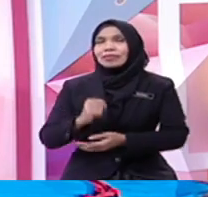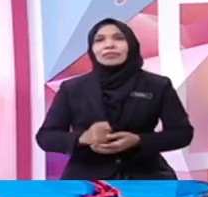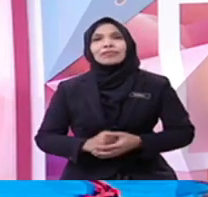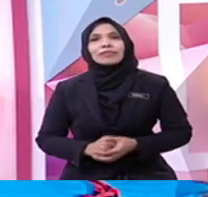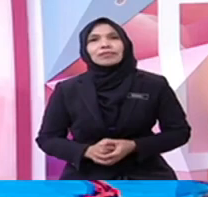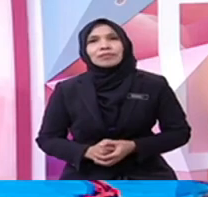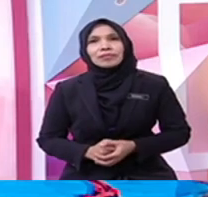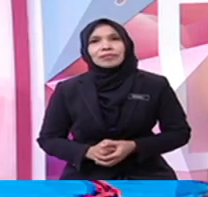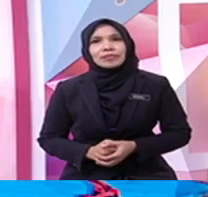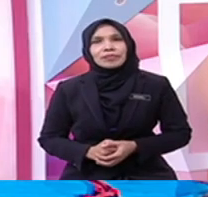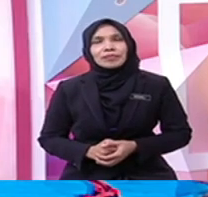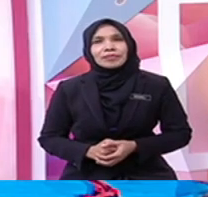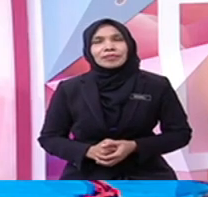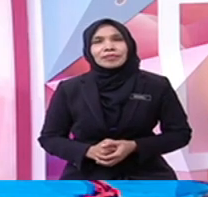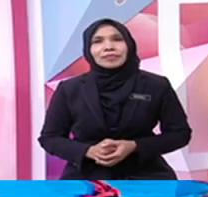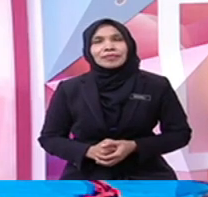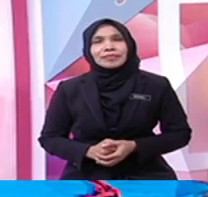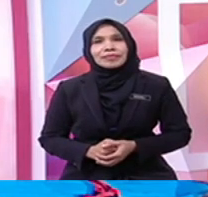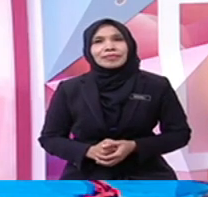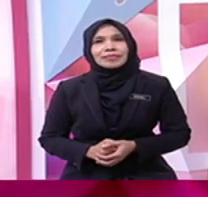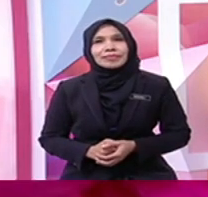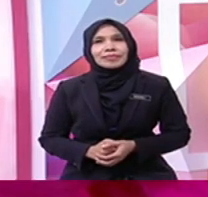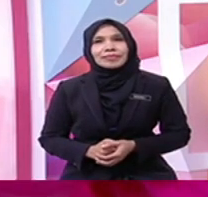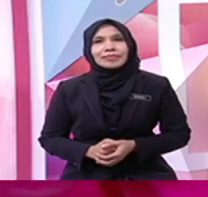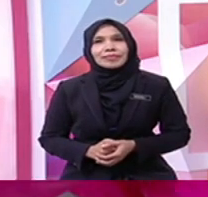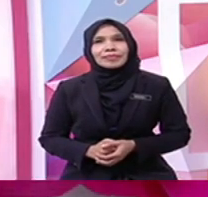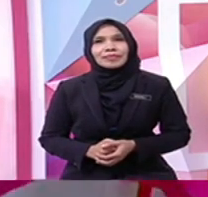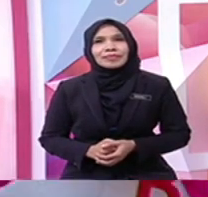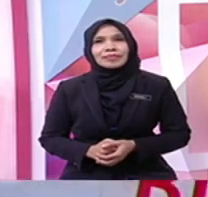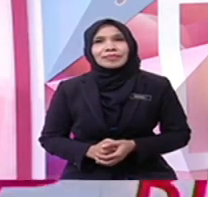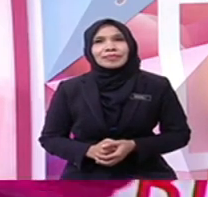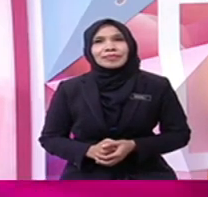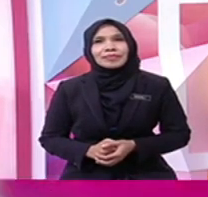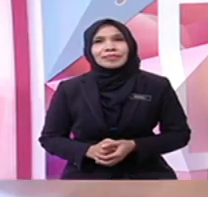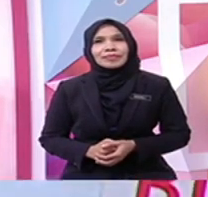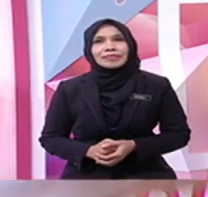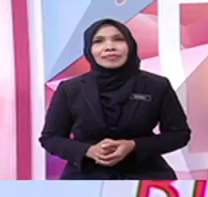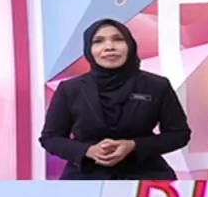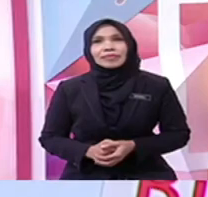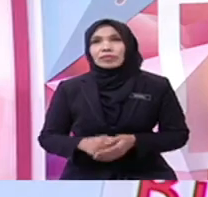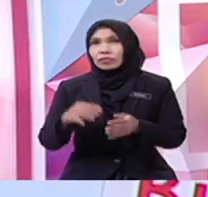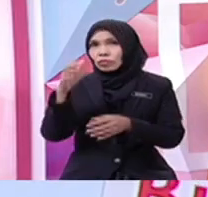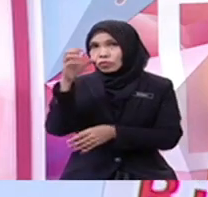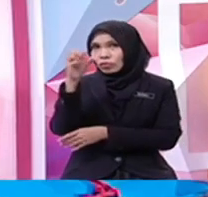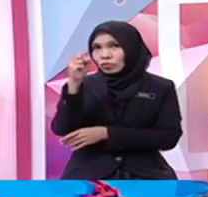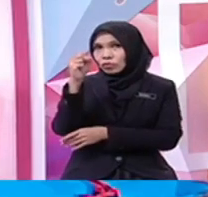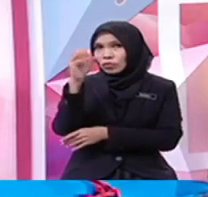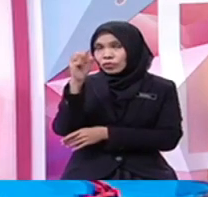rutami88 Broti Oke dan yang ini adalah susu